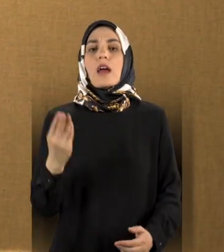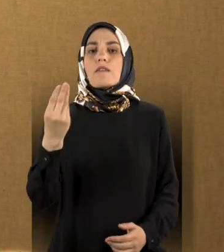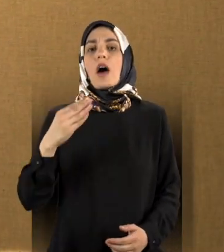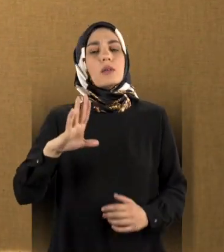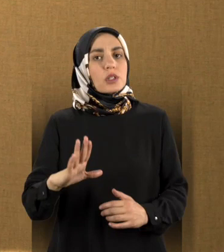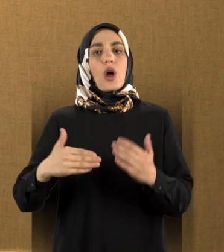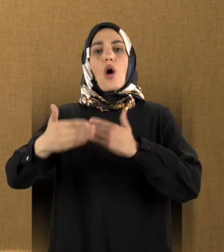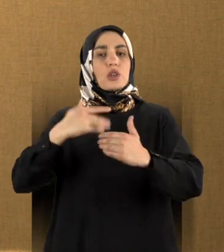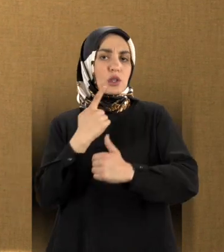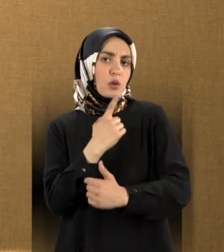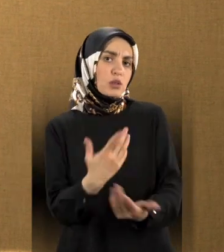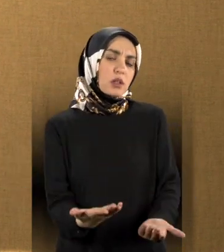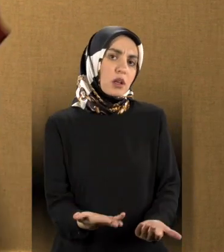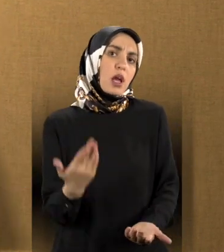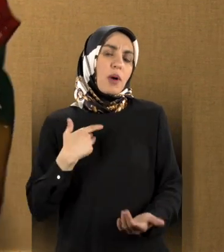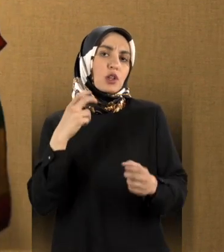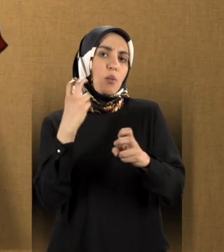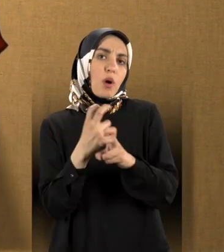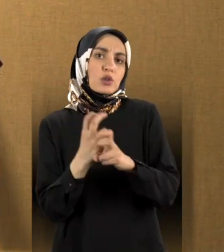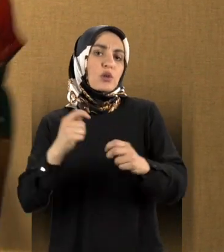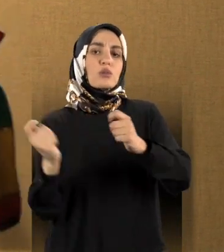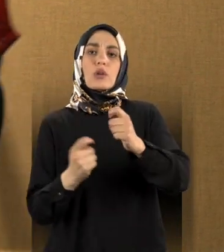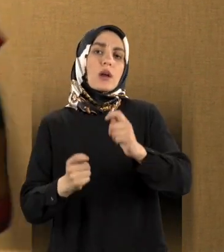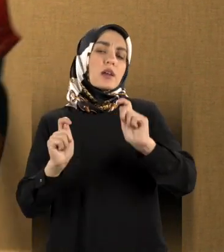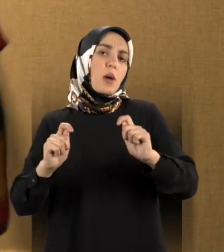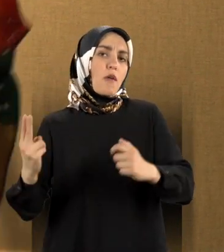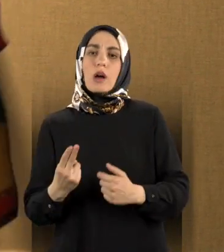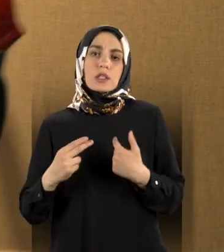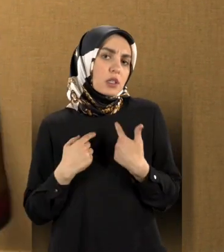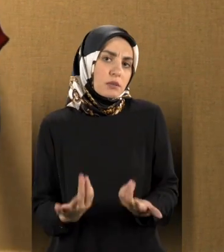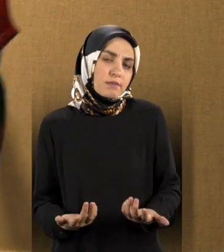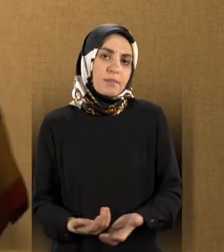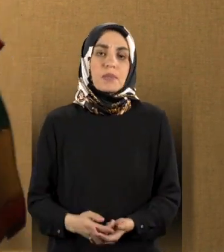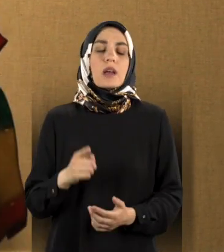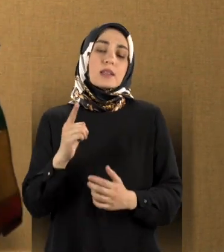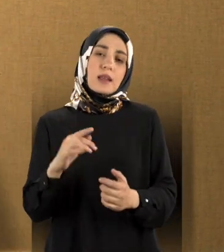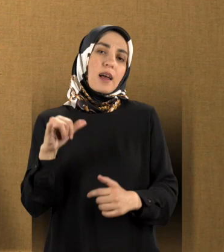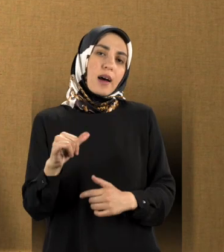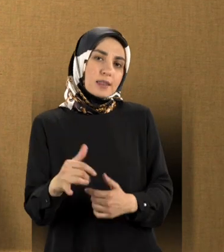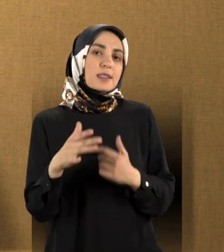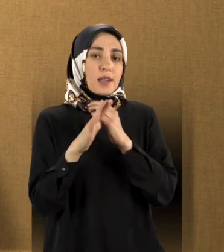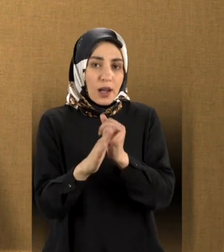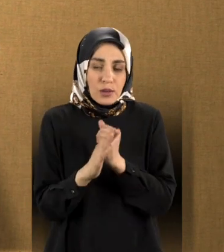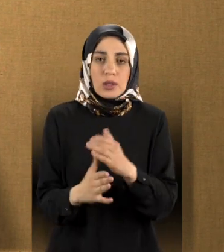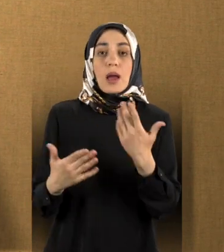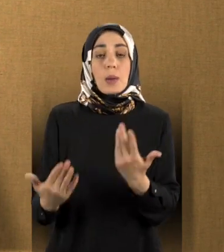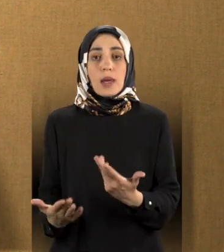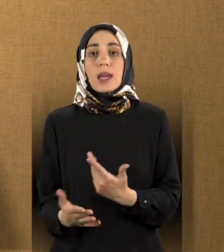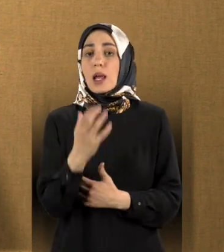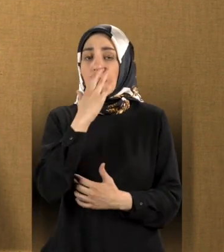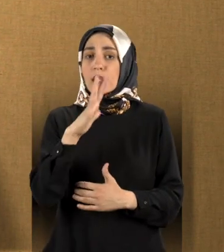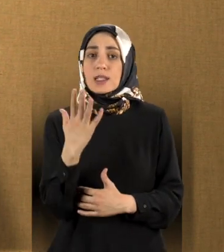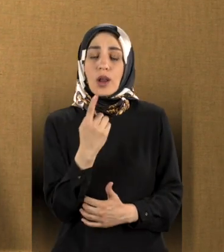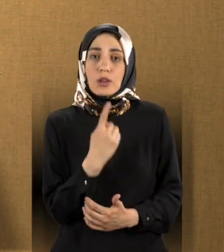köfte huzur vermeyecekler Sen önceden söylesinler Ben de boşuna tokmak sallamaktan ve Sağ ol canım sen de haklısın